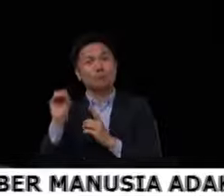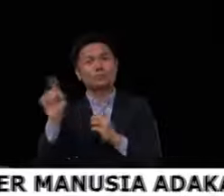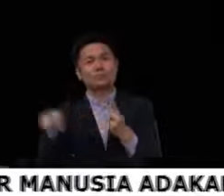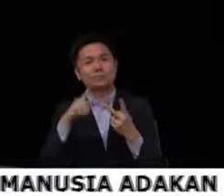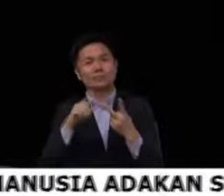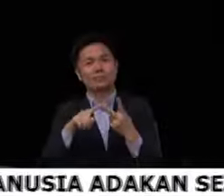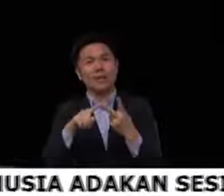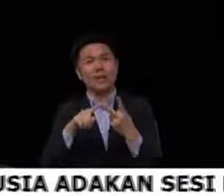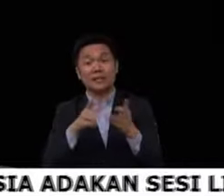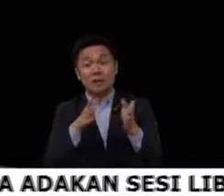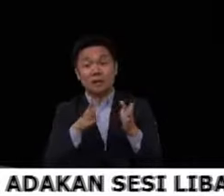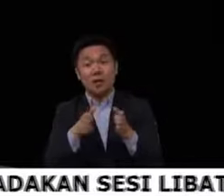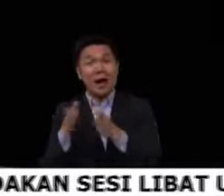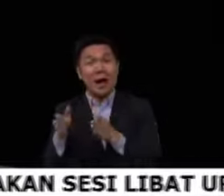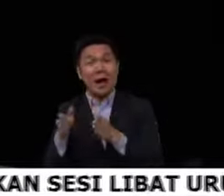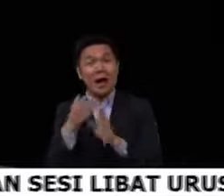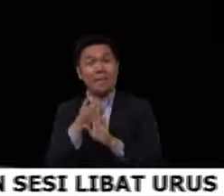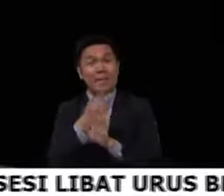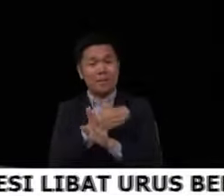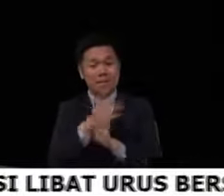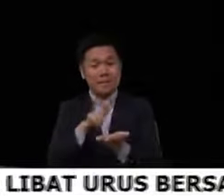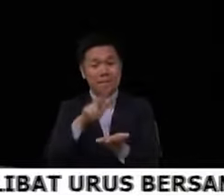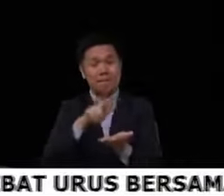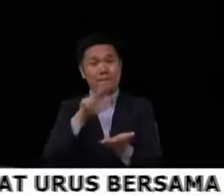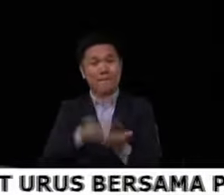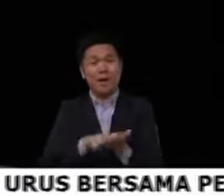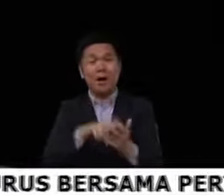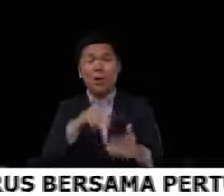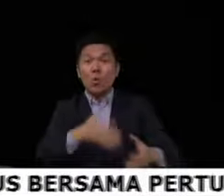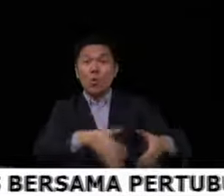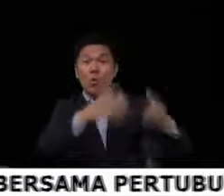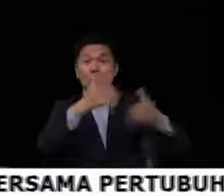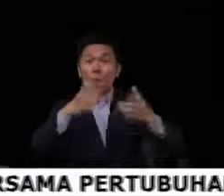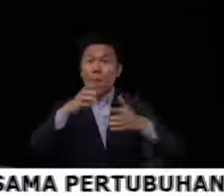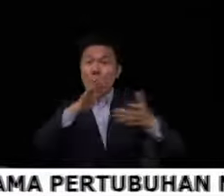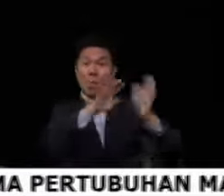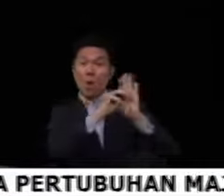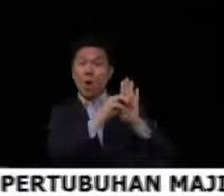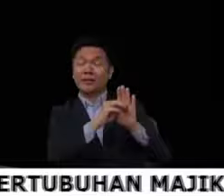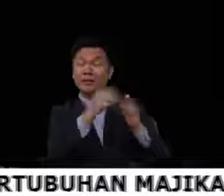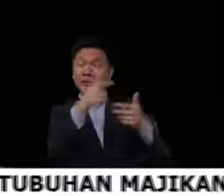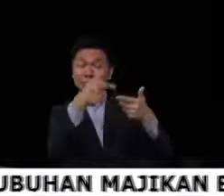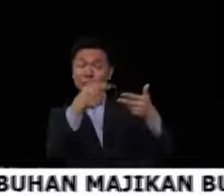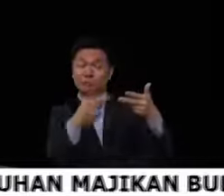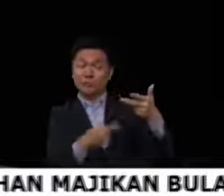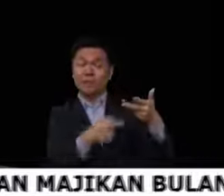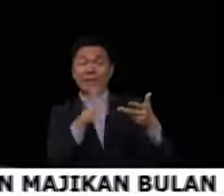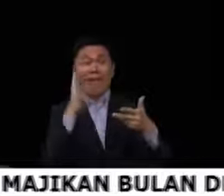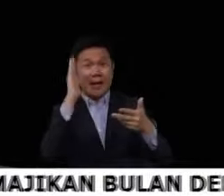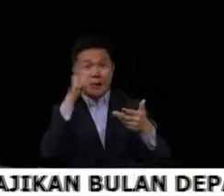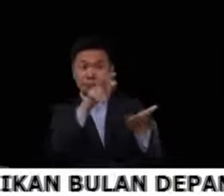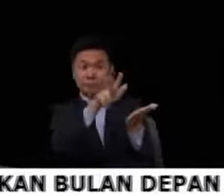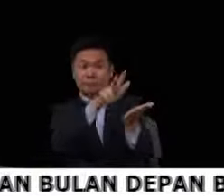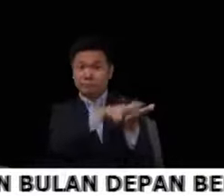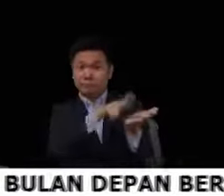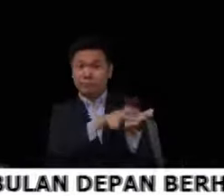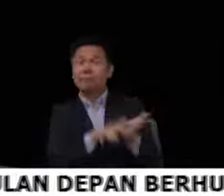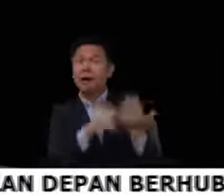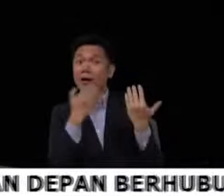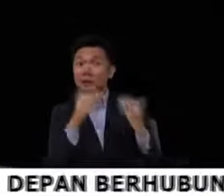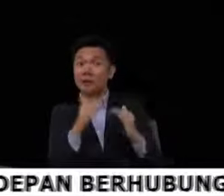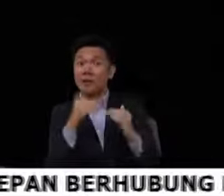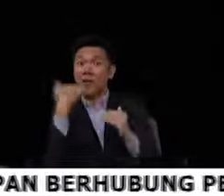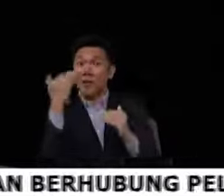scheider menggunakan pria proplan Evil The information modelling ini adalah semuanya termaktub yang kita